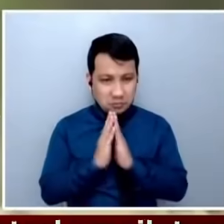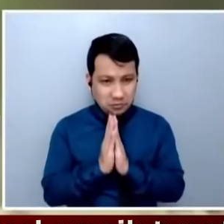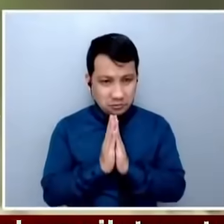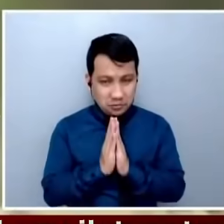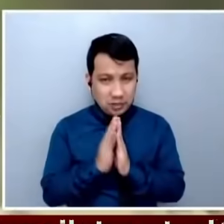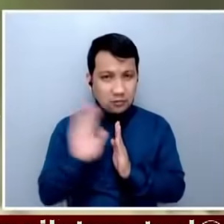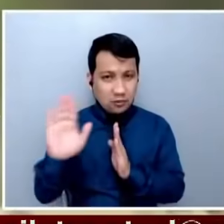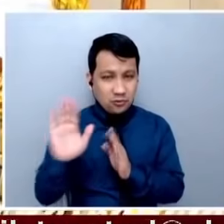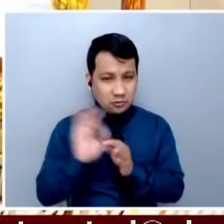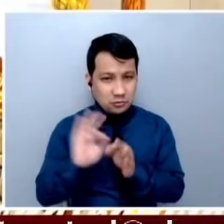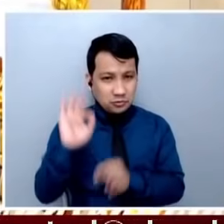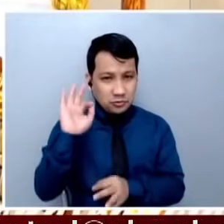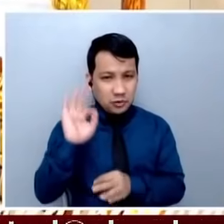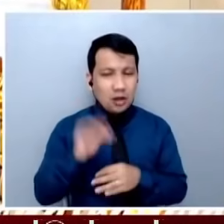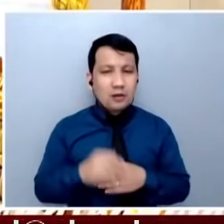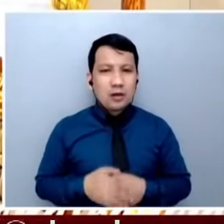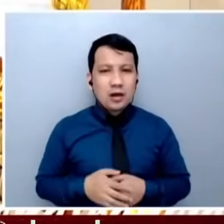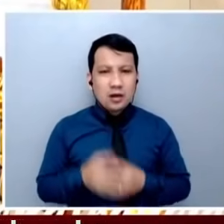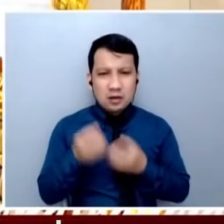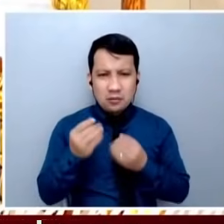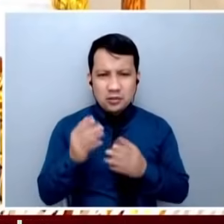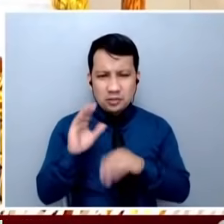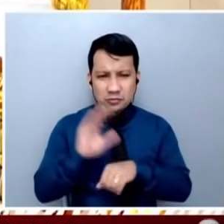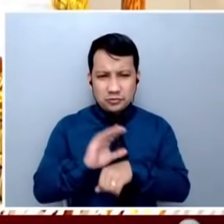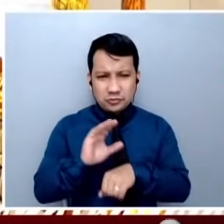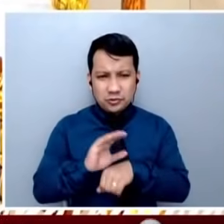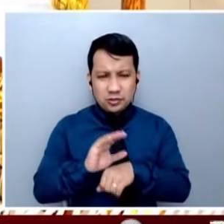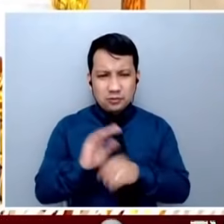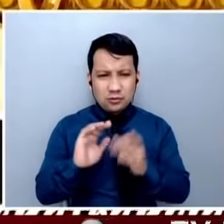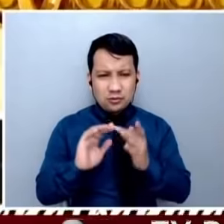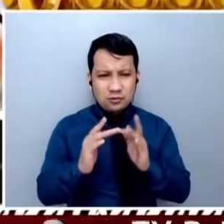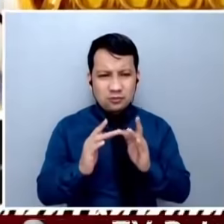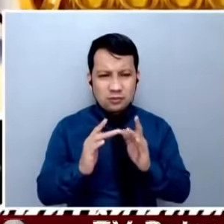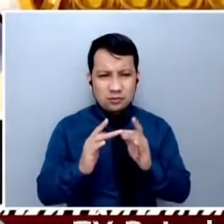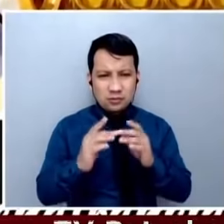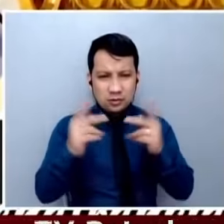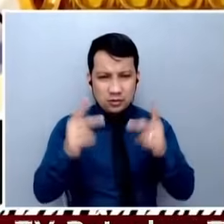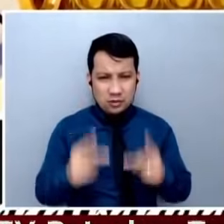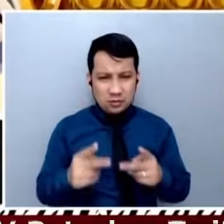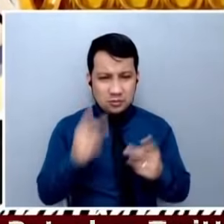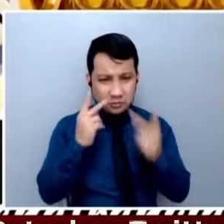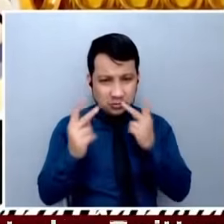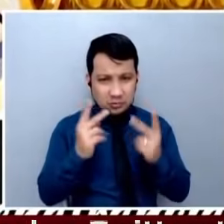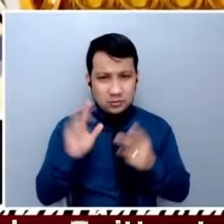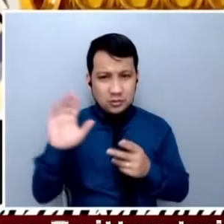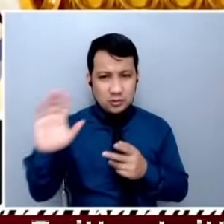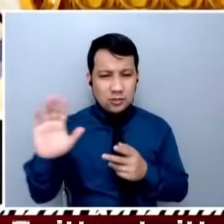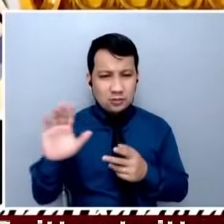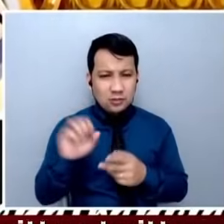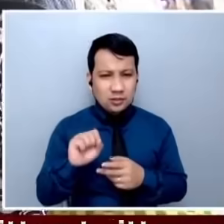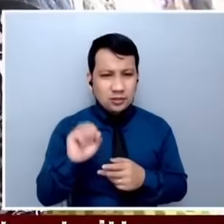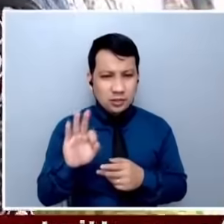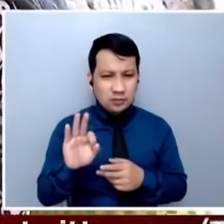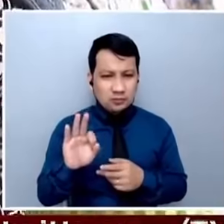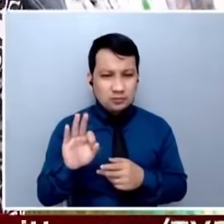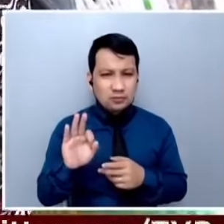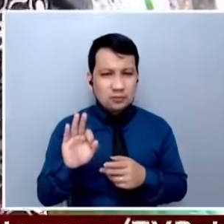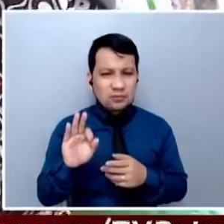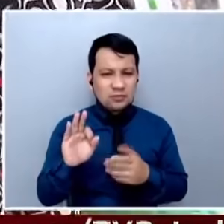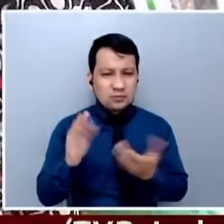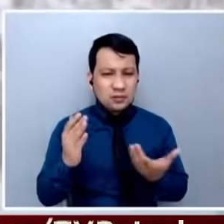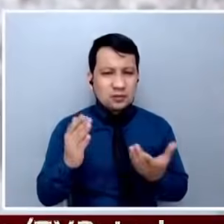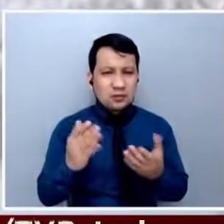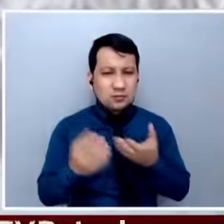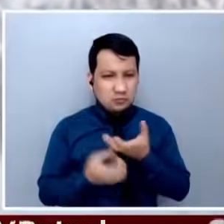kanilang kaluluwa. Maraming simbahan ang may online activity. Bisitahin lang ang kanilang social media pages. Iluto